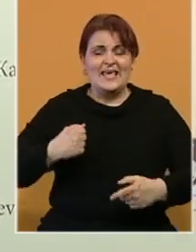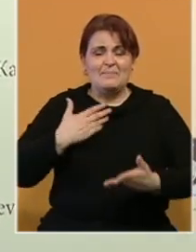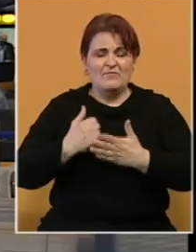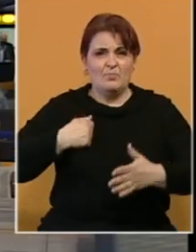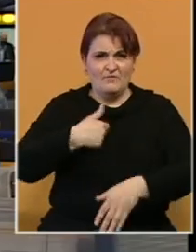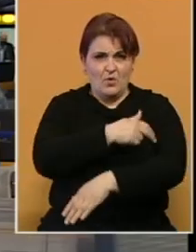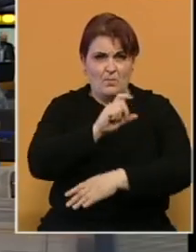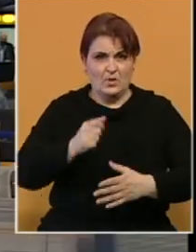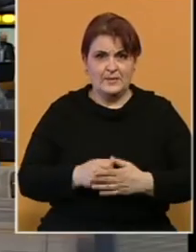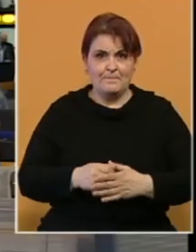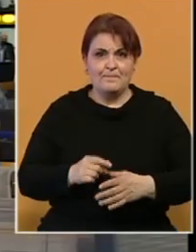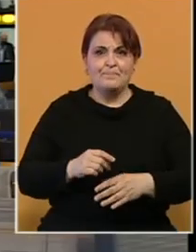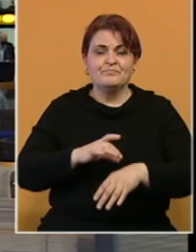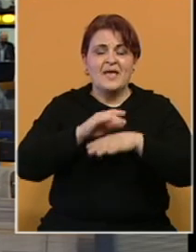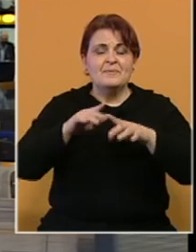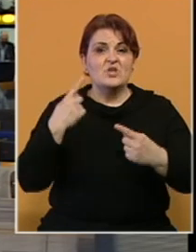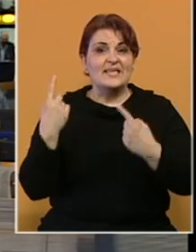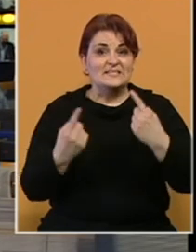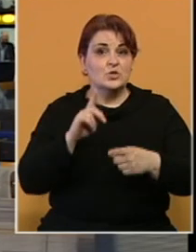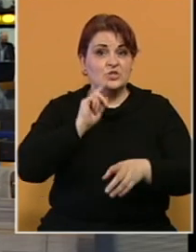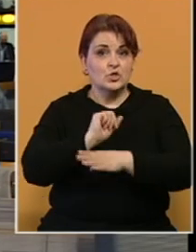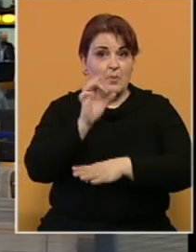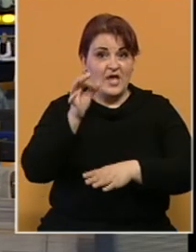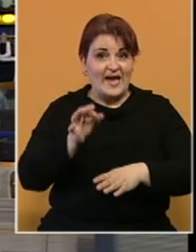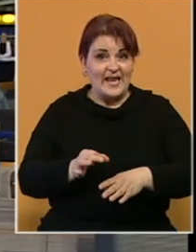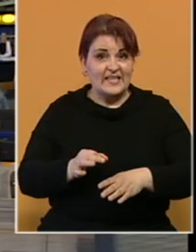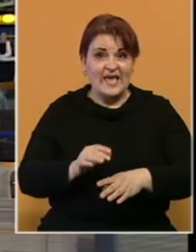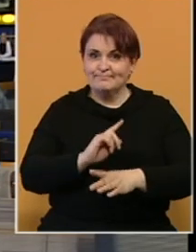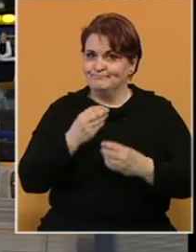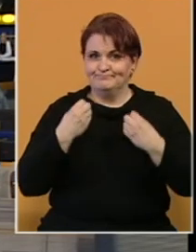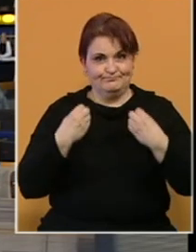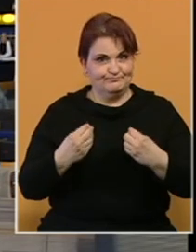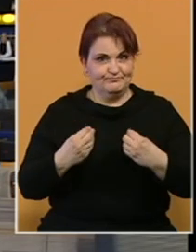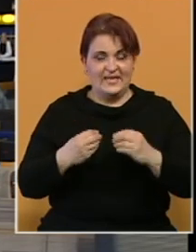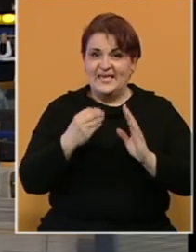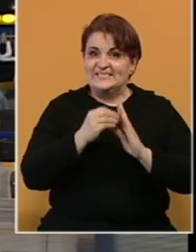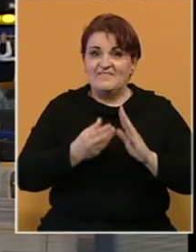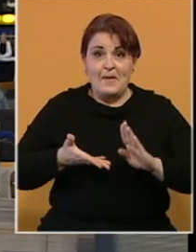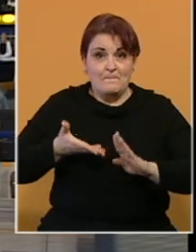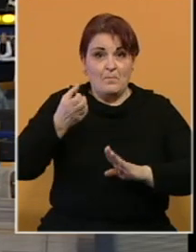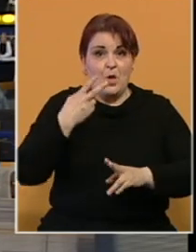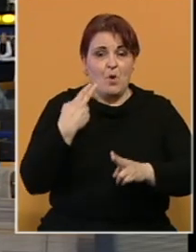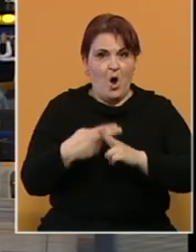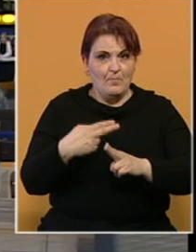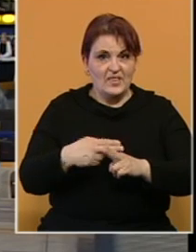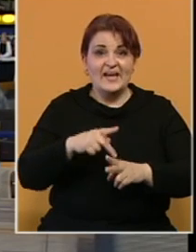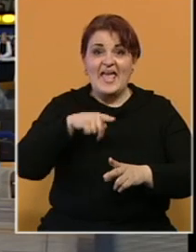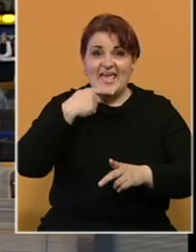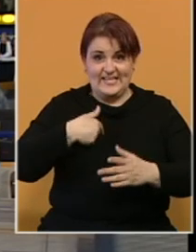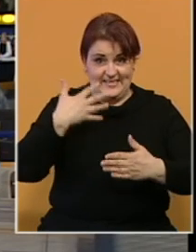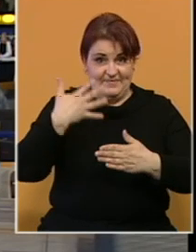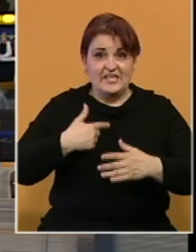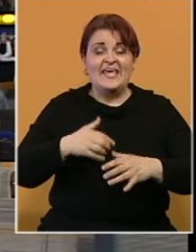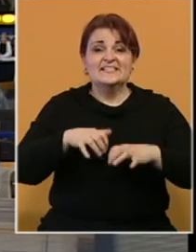bolnicom. Epidemiološka situacija u Zeničko-Dobojskom kantonu je nepovoljna sa evidentnim porastom broja oboljelih. Potvrđeno